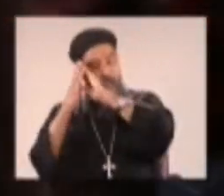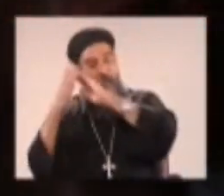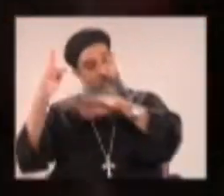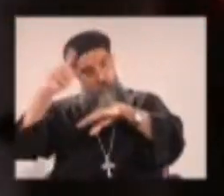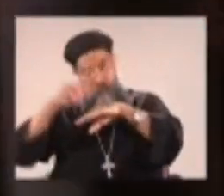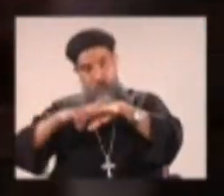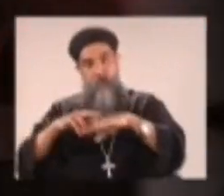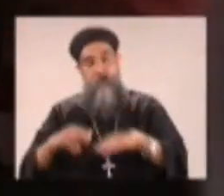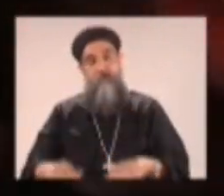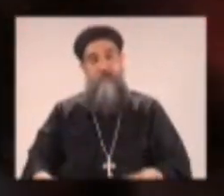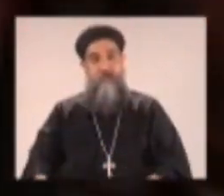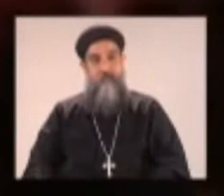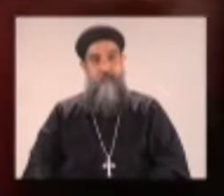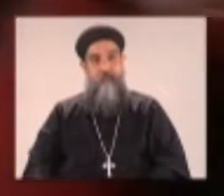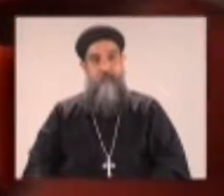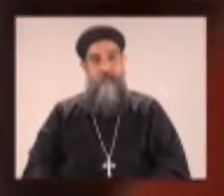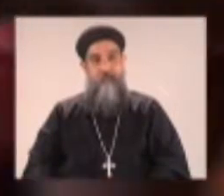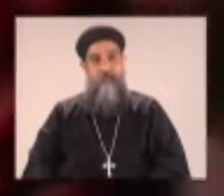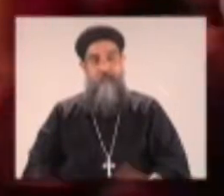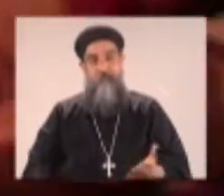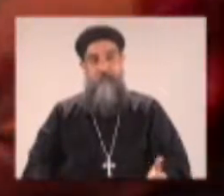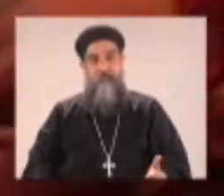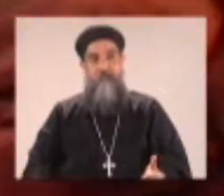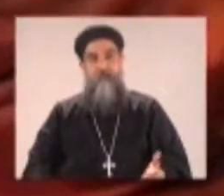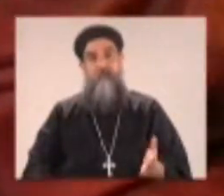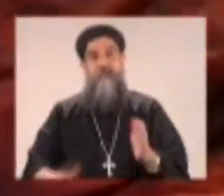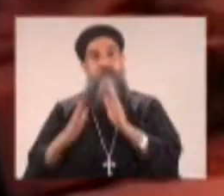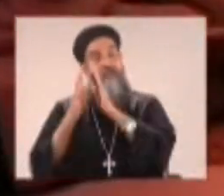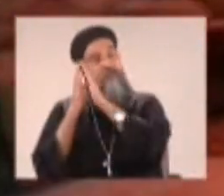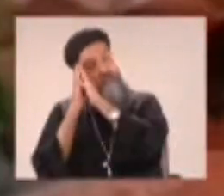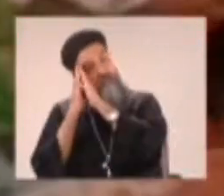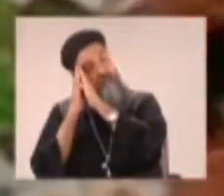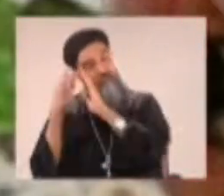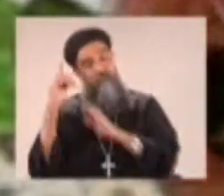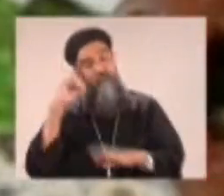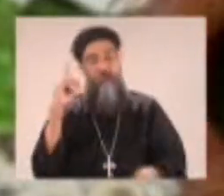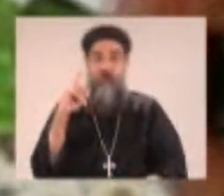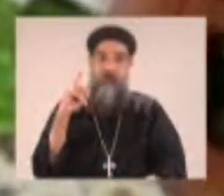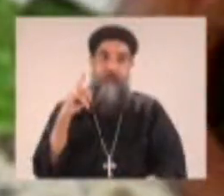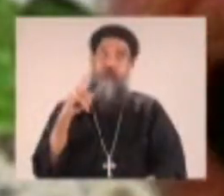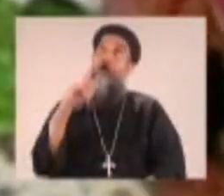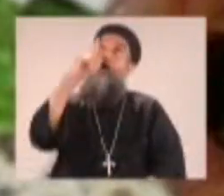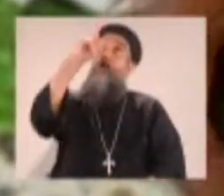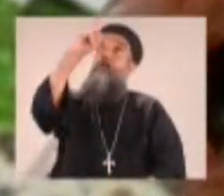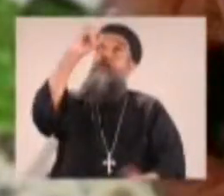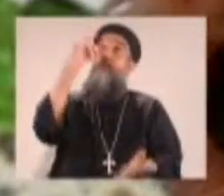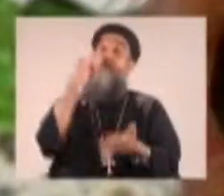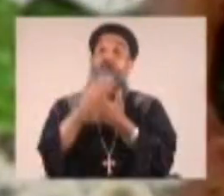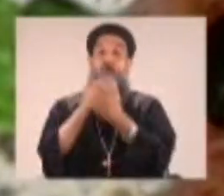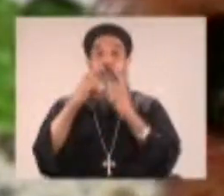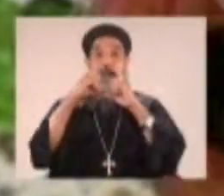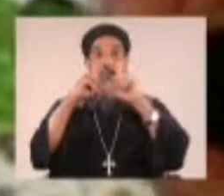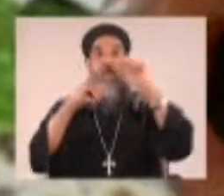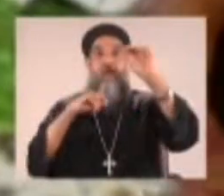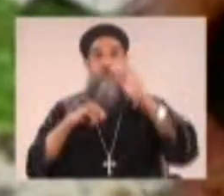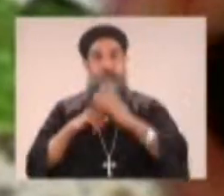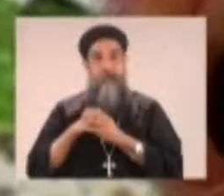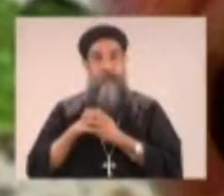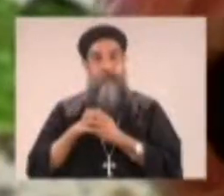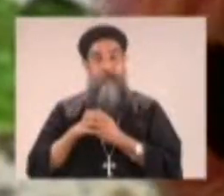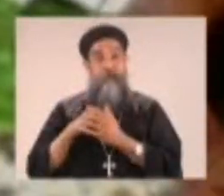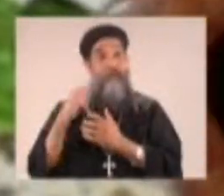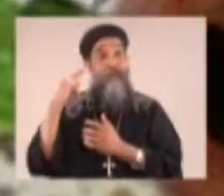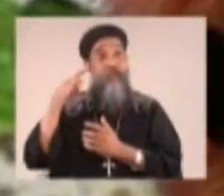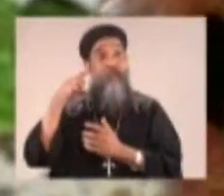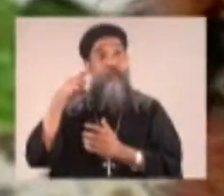صمويل. فصحي وجري على عالي الكاهن وقال له: أنا هو، عايز مني حاجة؟ يمكن كانت مامته بتناديله، أنا مامتي